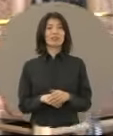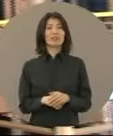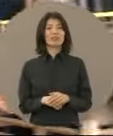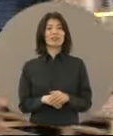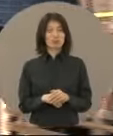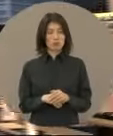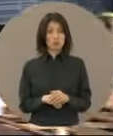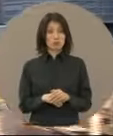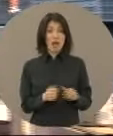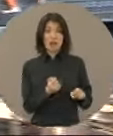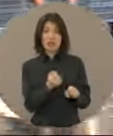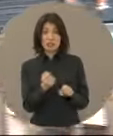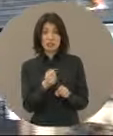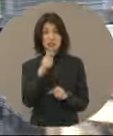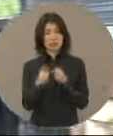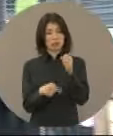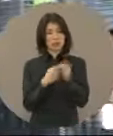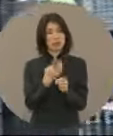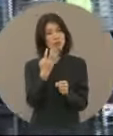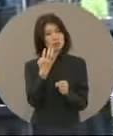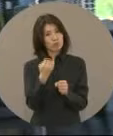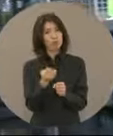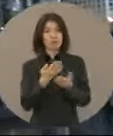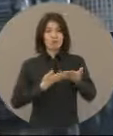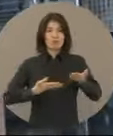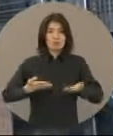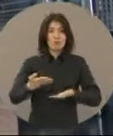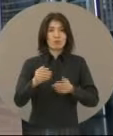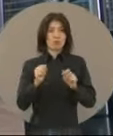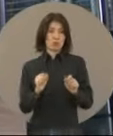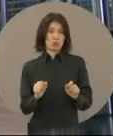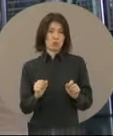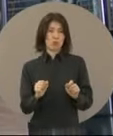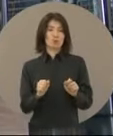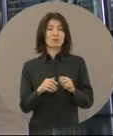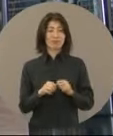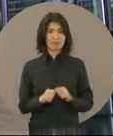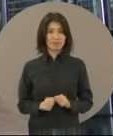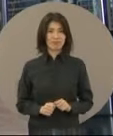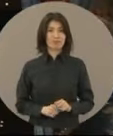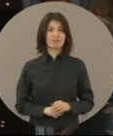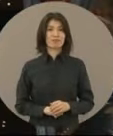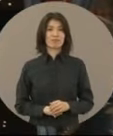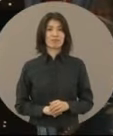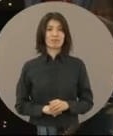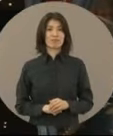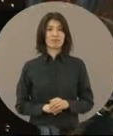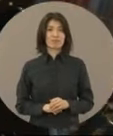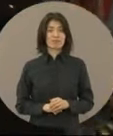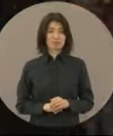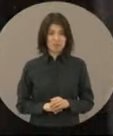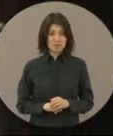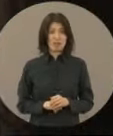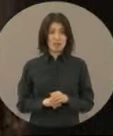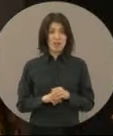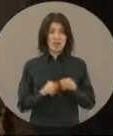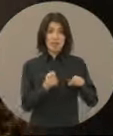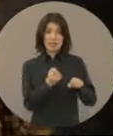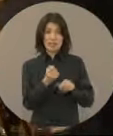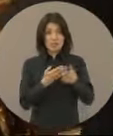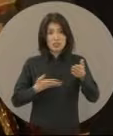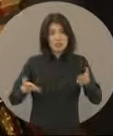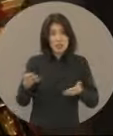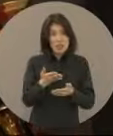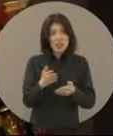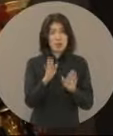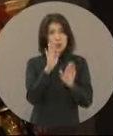は定期的に入れ替えが行われています。今日はちょうどその入れ替えの日です。 今回は特別にその